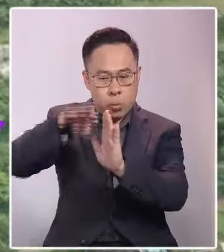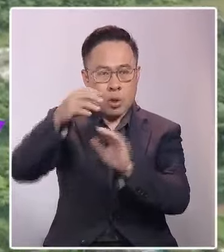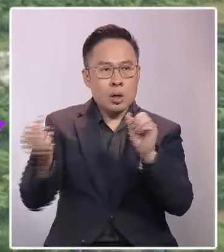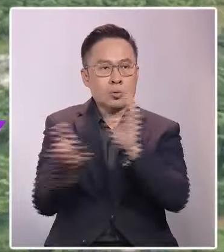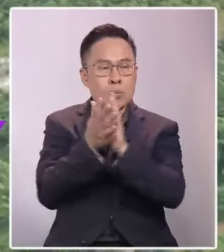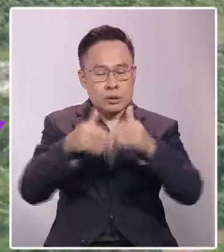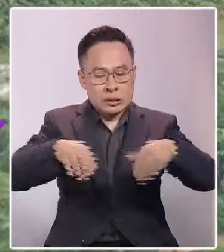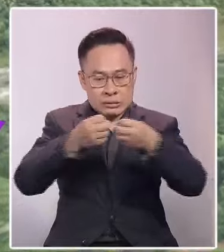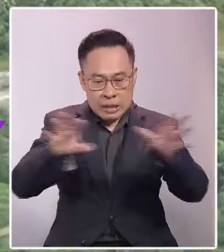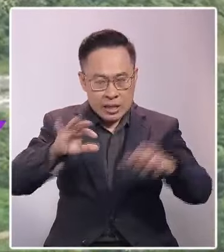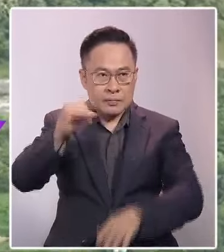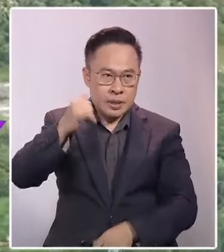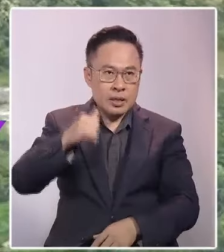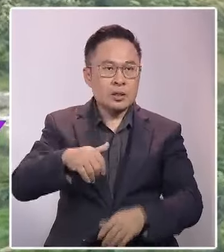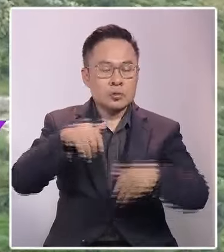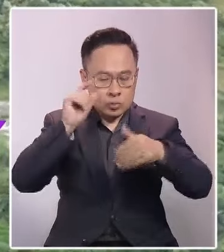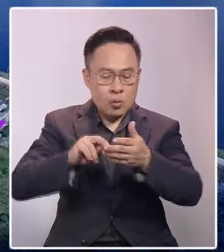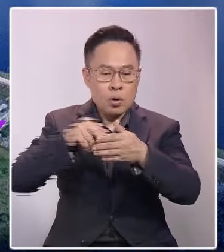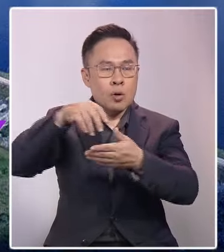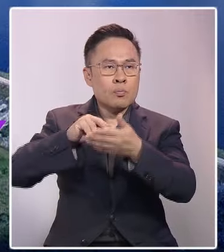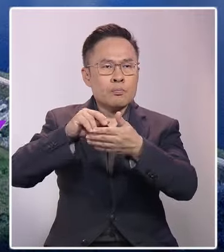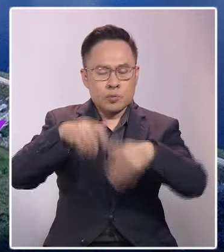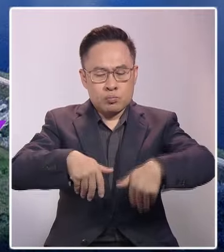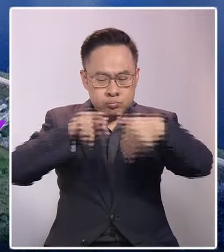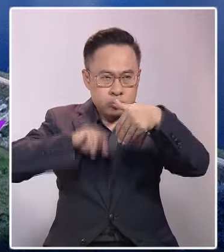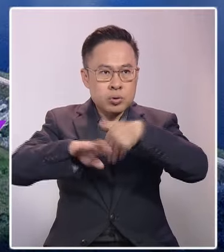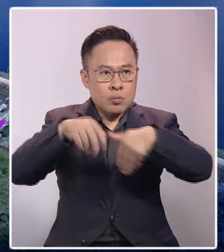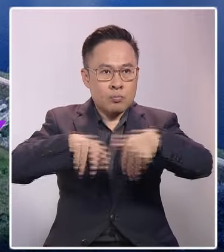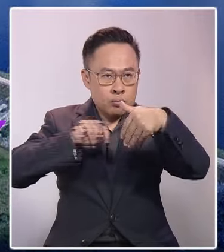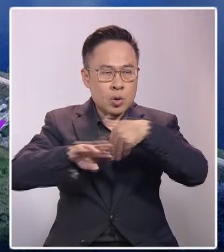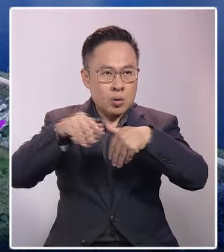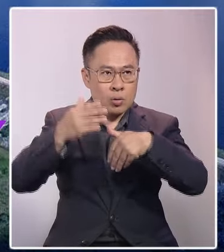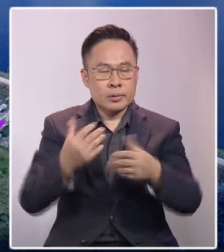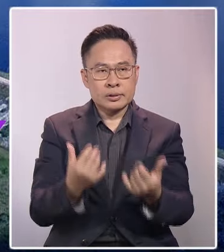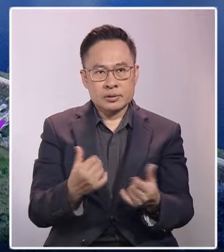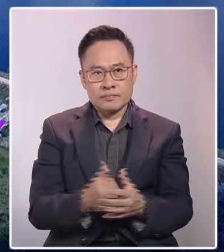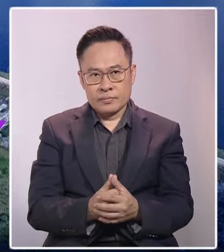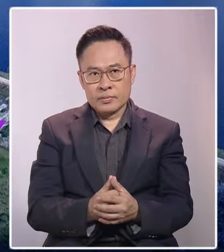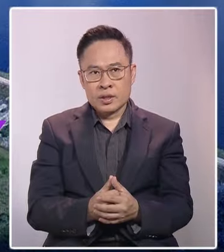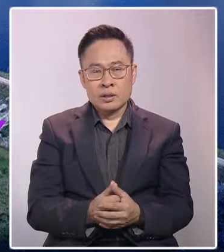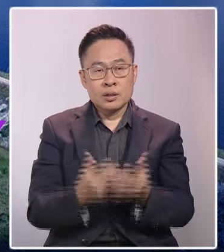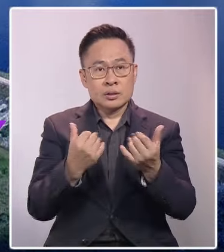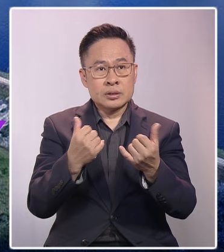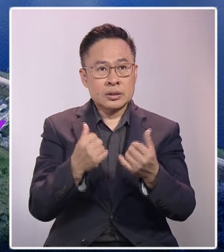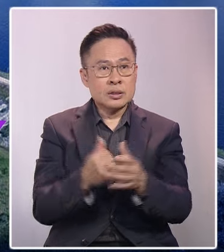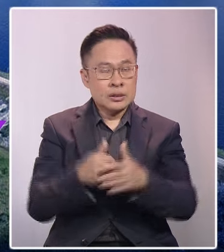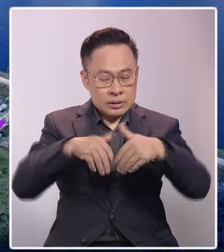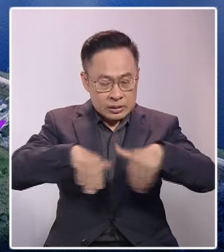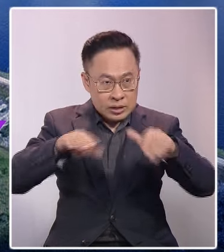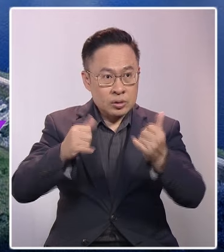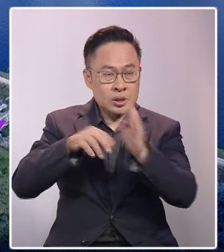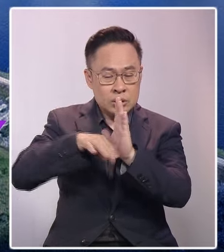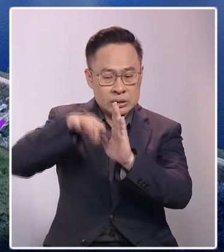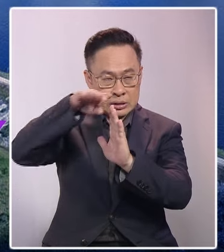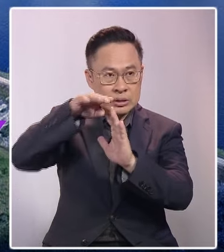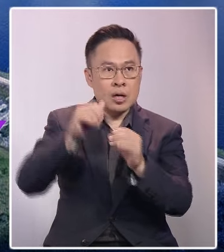ที่ของจังหวัดเชียงใหม่นะครับเขื่อนแม่งัดยังไม่ได้มีการระบายน้ำออกเลยคือตอนนี้เนี่ยพอมันเกินเนี่ยล้นความจุล่าสุดนะตอนนี้